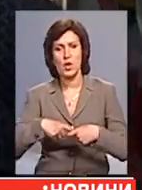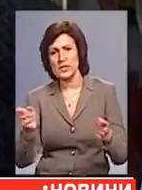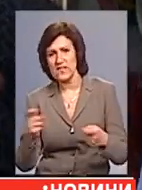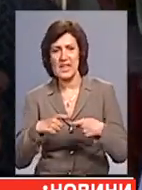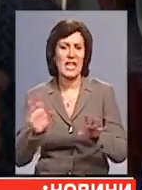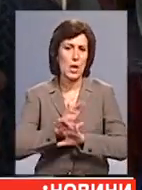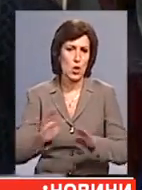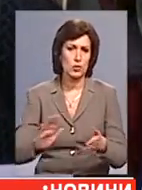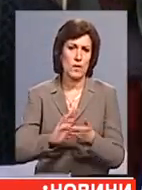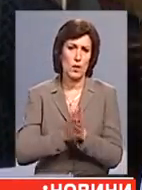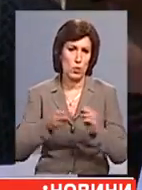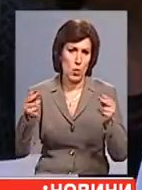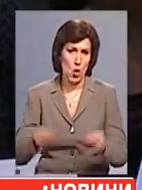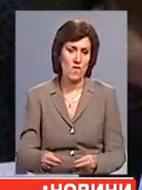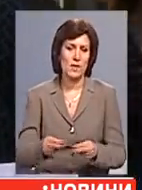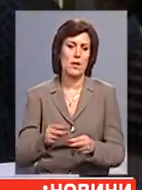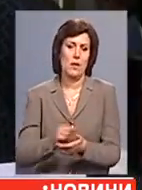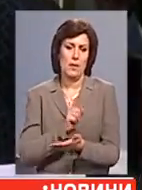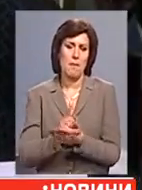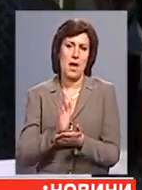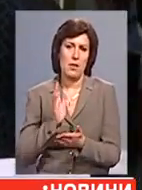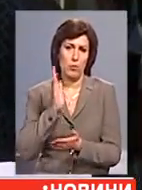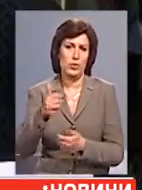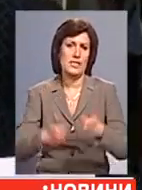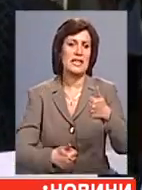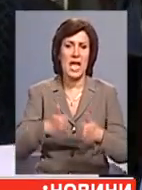чи не розірвали договір з старим підрядником. Мав відбутися тендер.